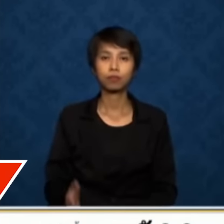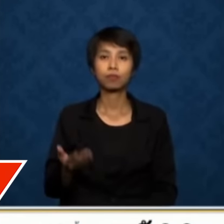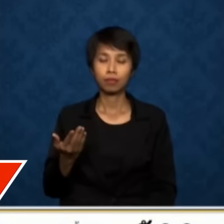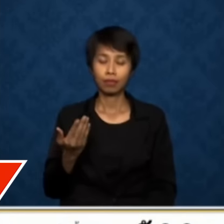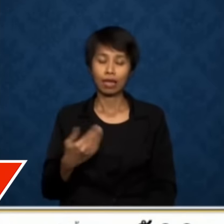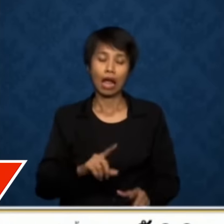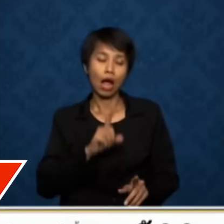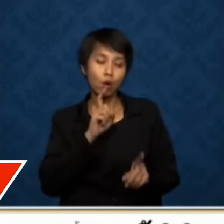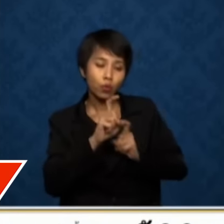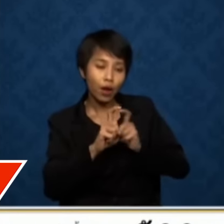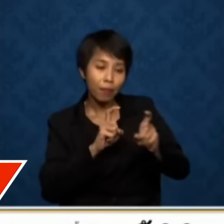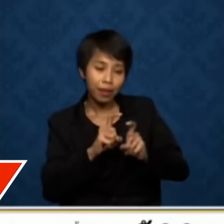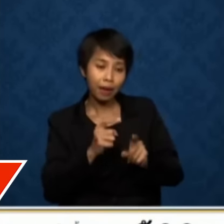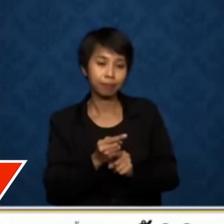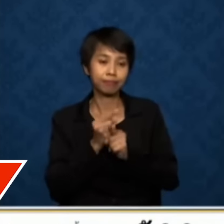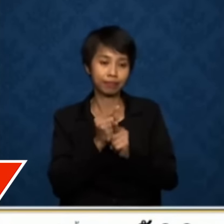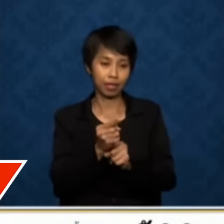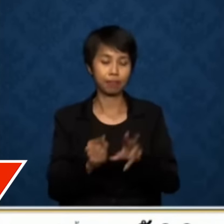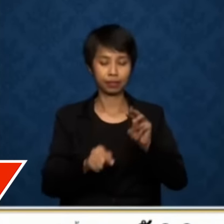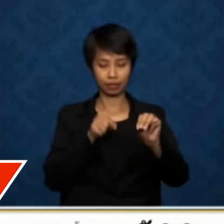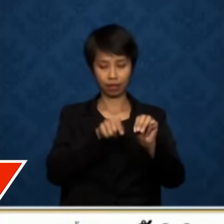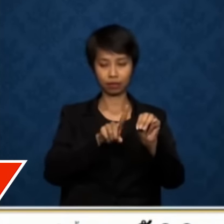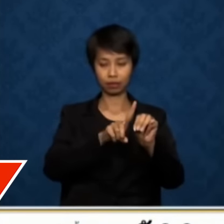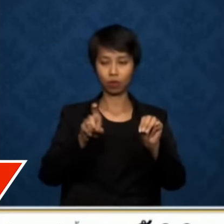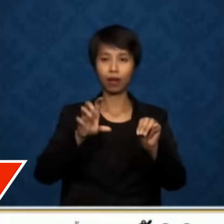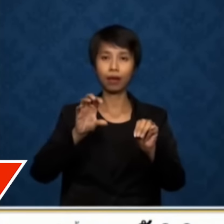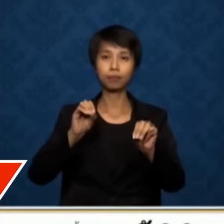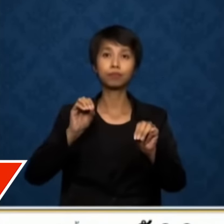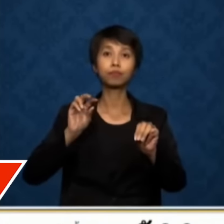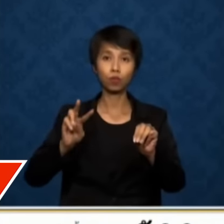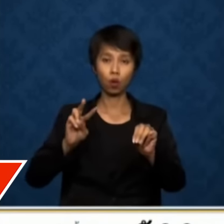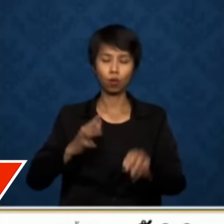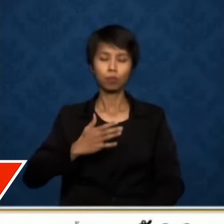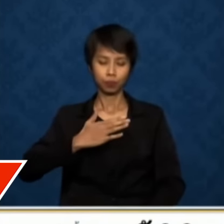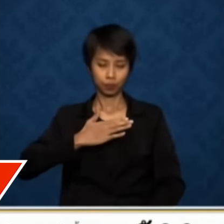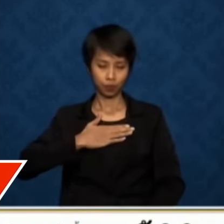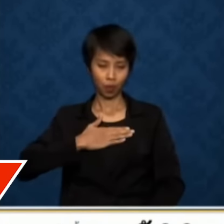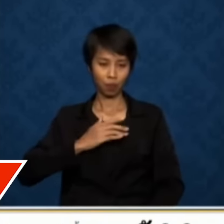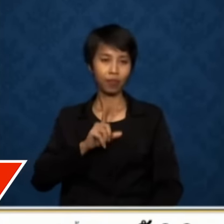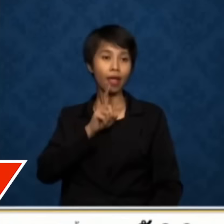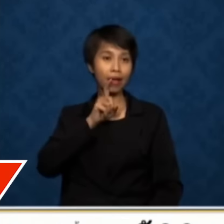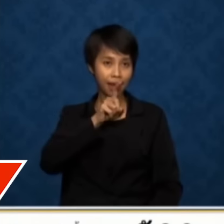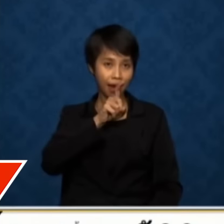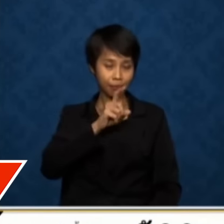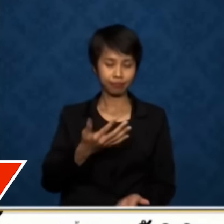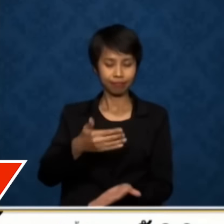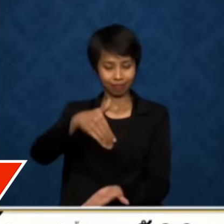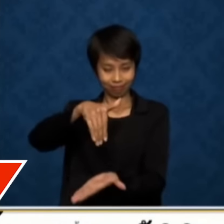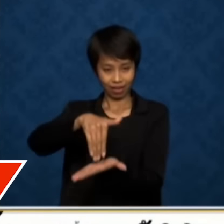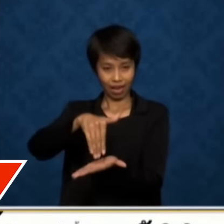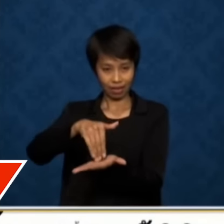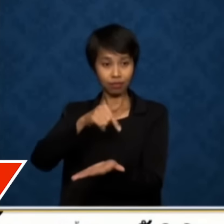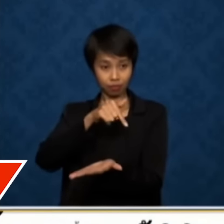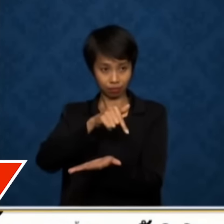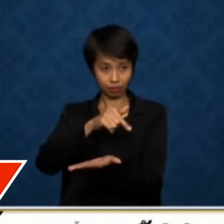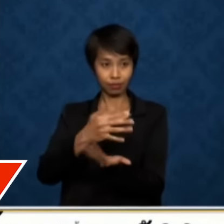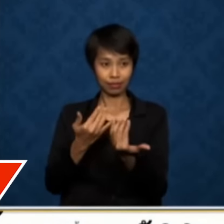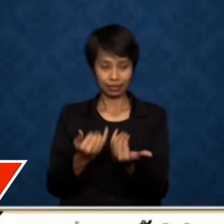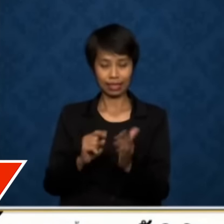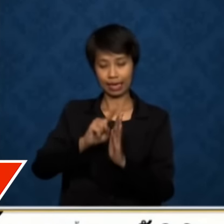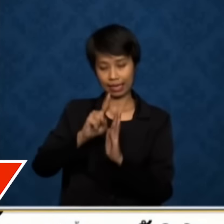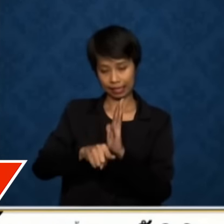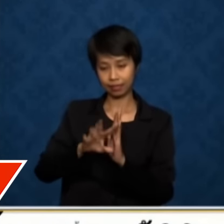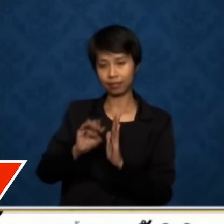ซักถามข้อเท็จจริงตามรัฐธรรมนูญมาตรา152นะครับผมก็จะถามโดยยึดแก่นอันนี้นะครับตลอดการอภิปราย45นาที